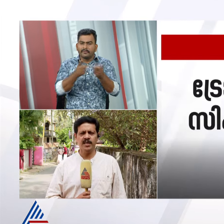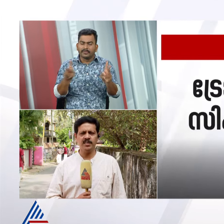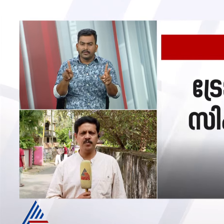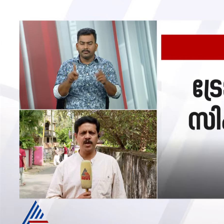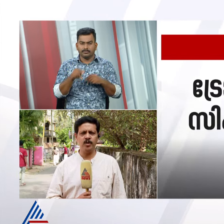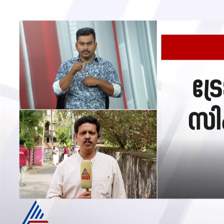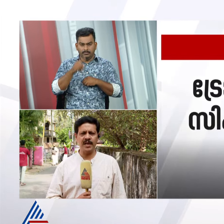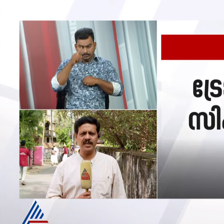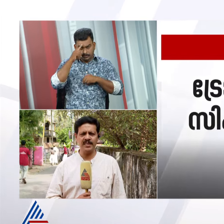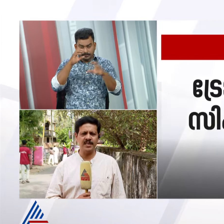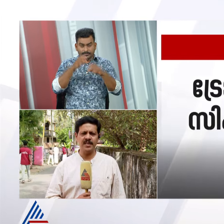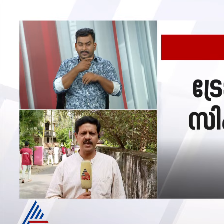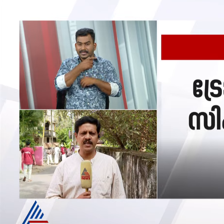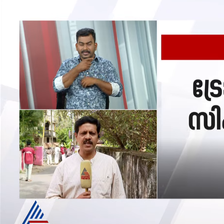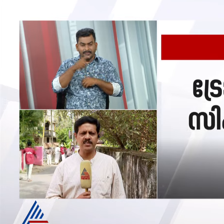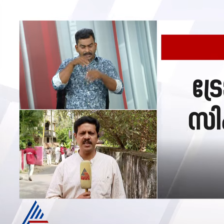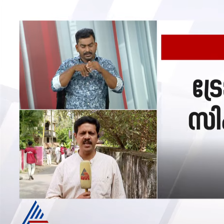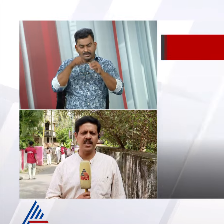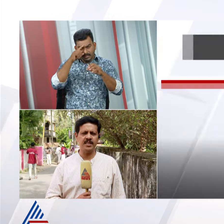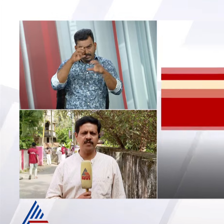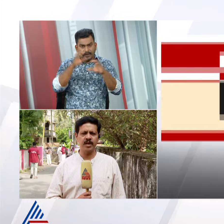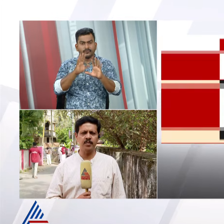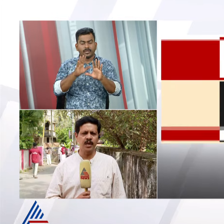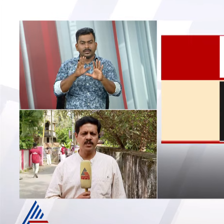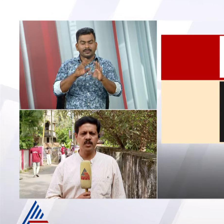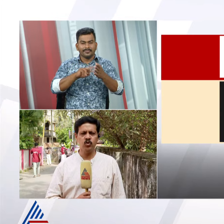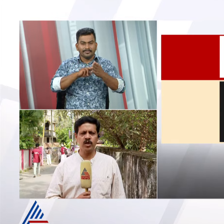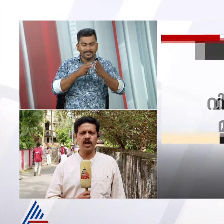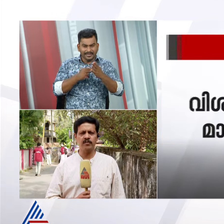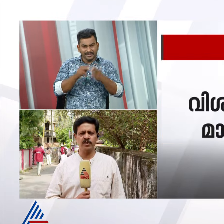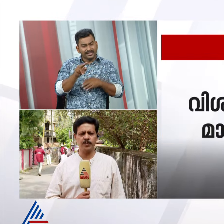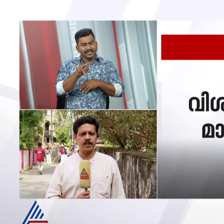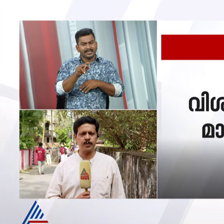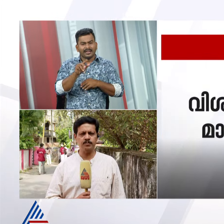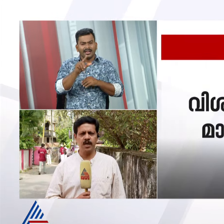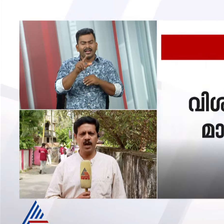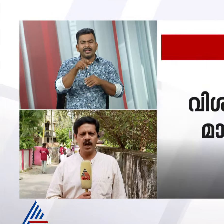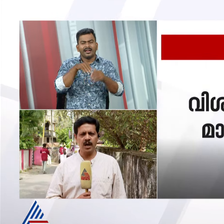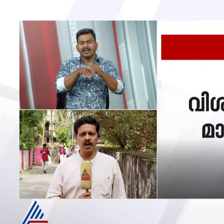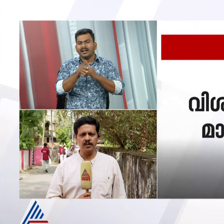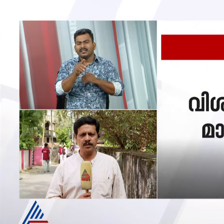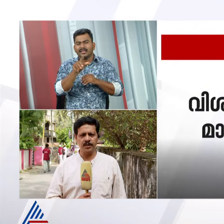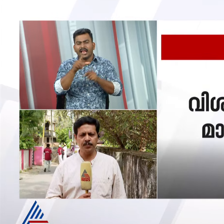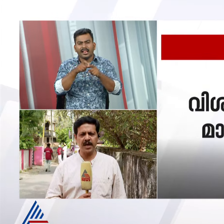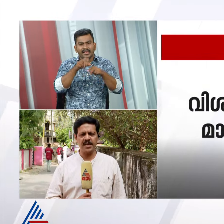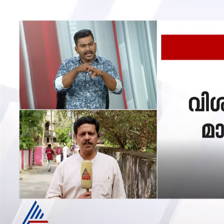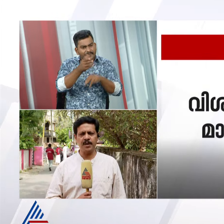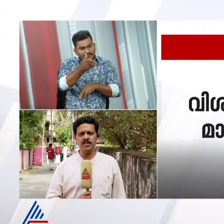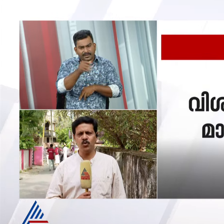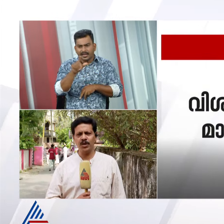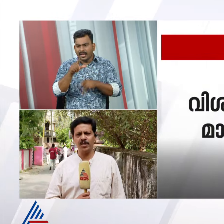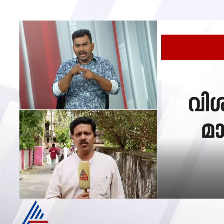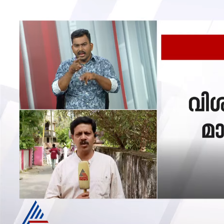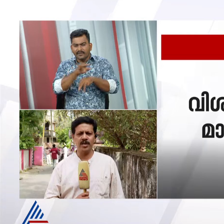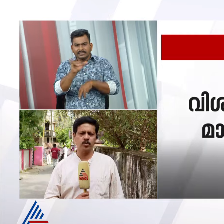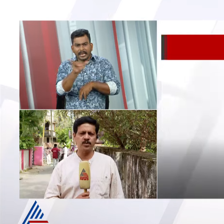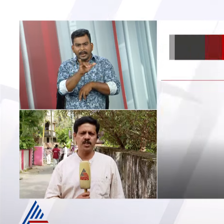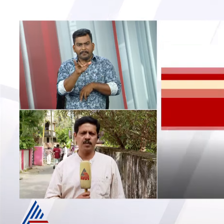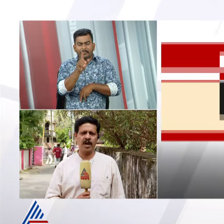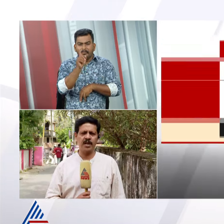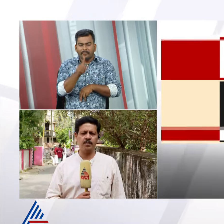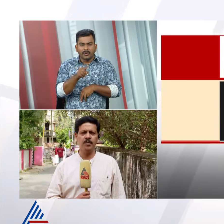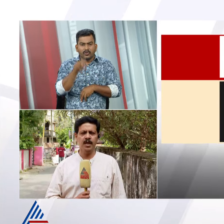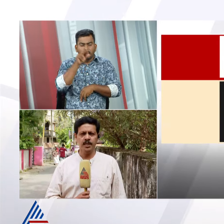അങ്ങനെ കൃത്യമായിട്ടും രണ്ട് തട്ടിൽ എതിർചേരിയിൽ എന്ന വണ്ണം നിന്നുകൊണ്ടാണ് ഇവർ പരസ്പരം ഈ കാര്യങ്ങൾ പറഞ്ഞുകൊണ്ടിരിക്കുന്നത് എന്നുള്ളതാണ്